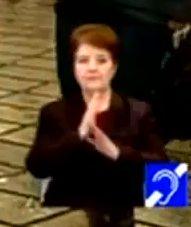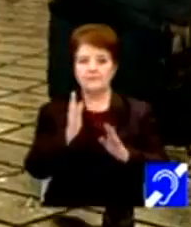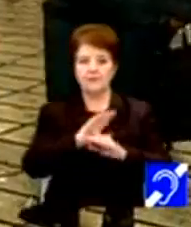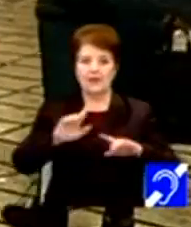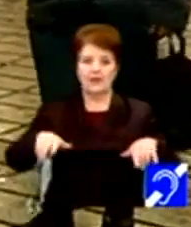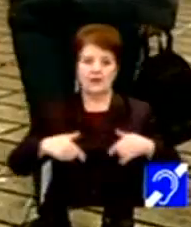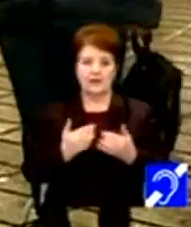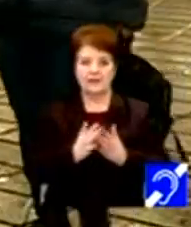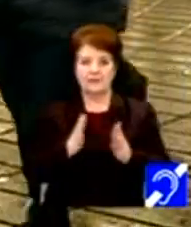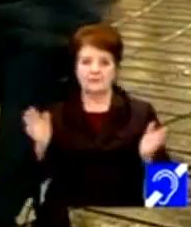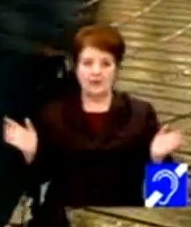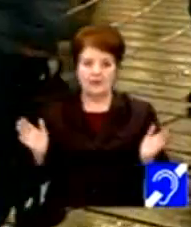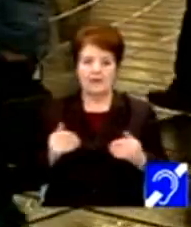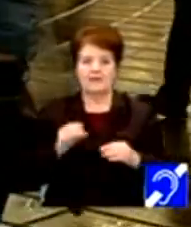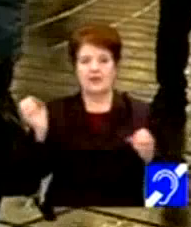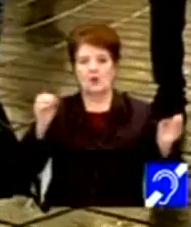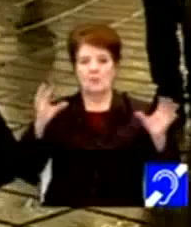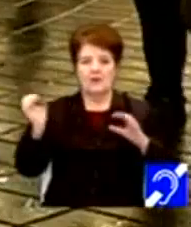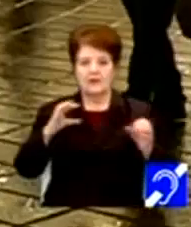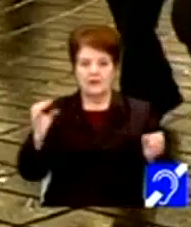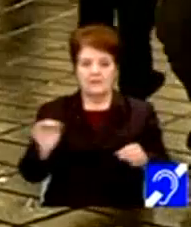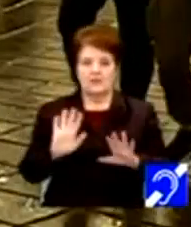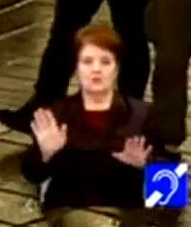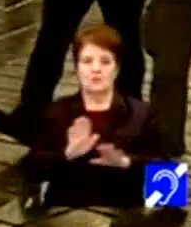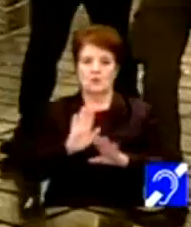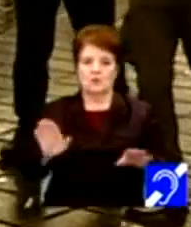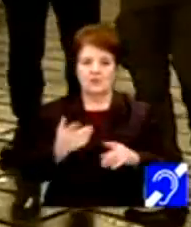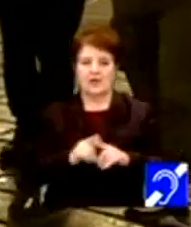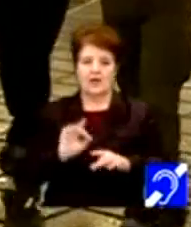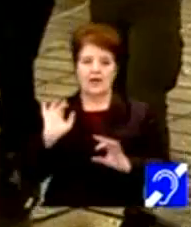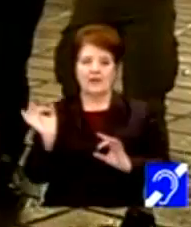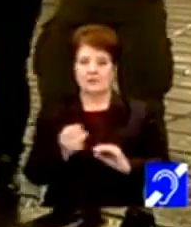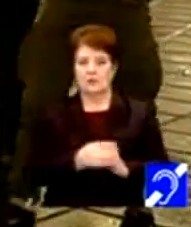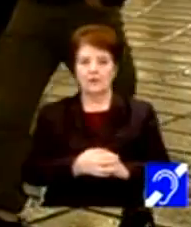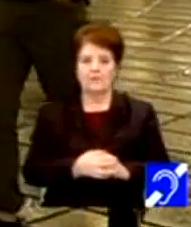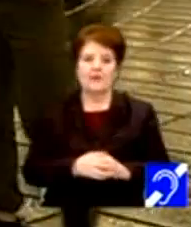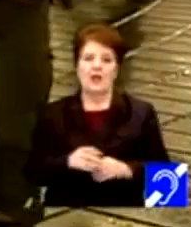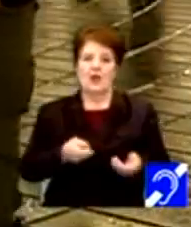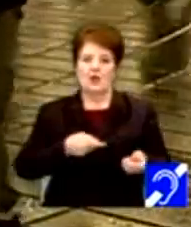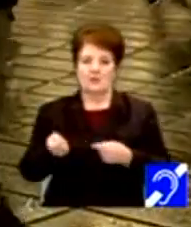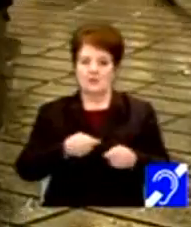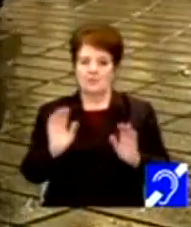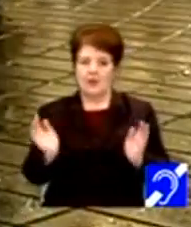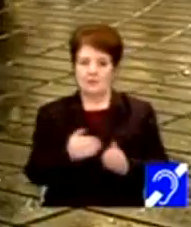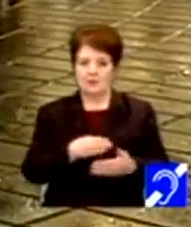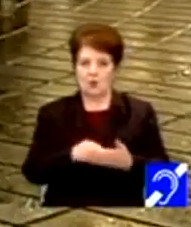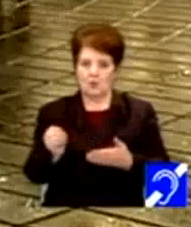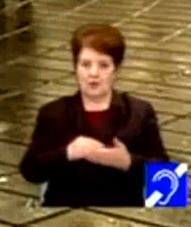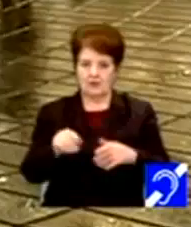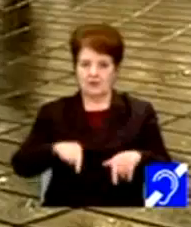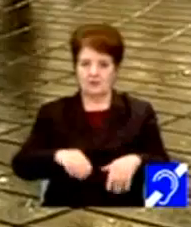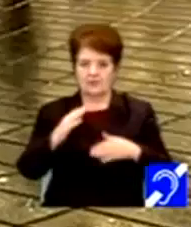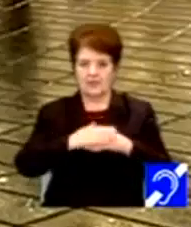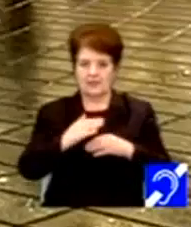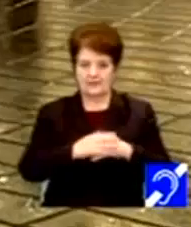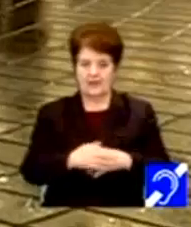creată în mare parte de decor, de luminițe, dar și muzica care răsună. Comercianții au mai puțini cumpărători în această seară,